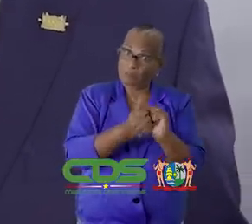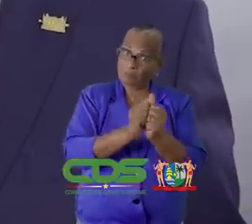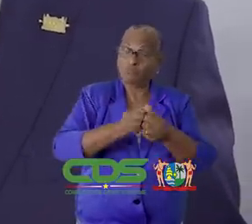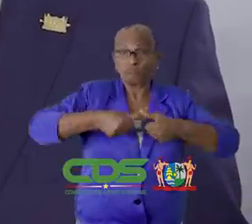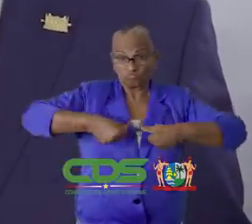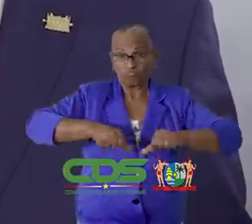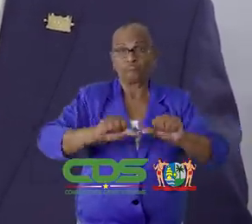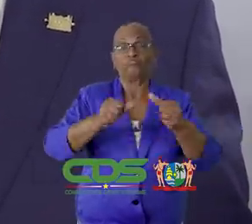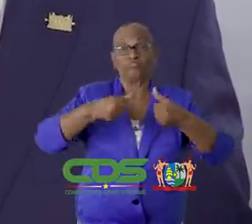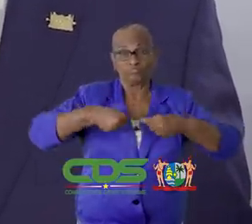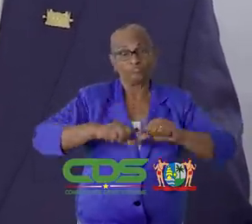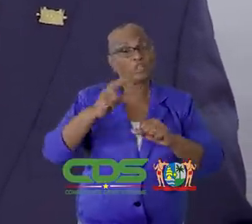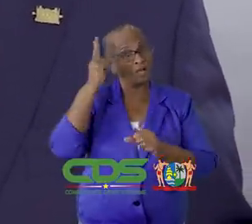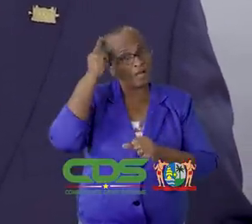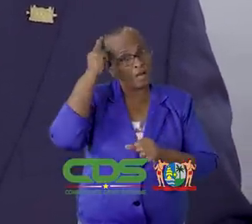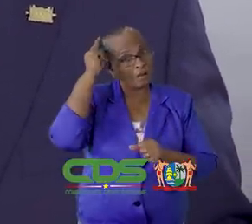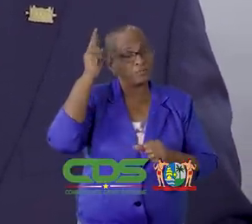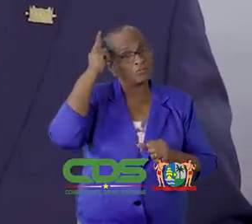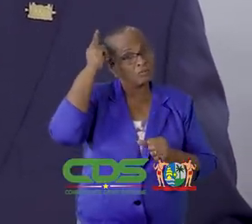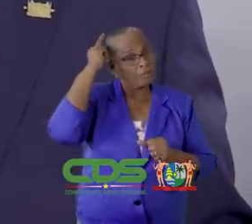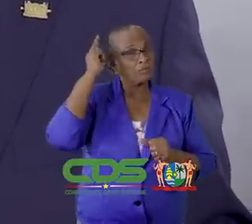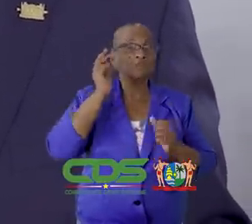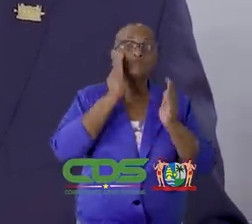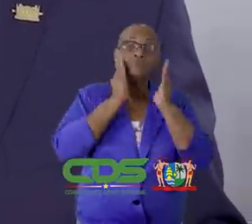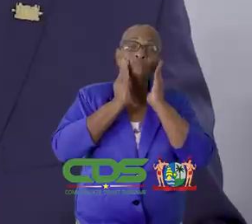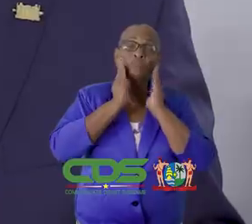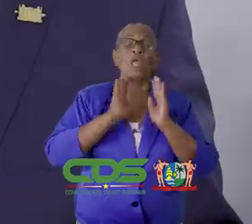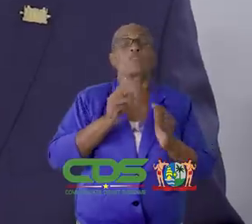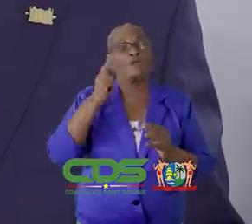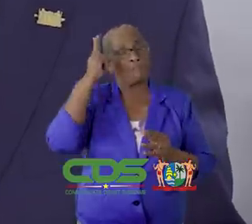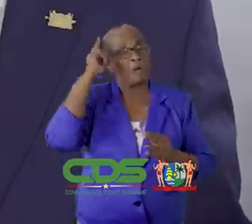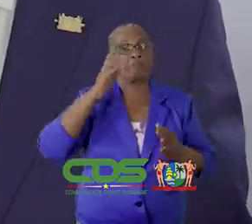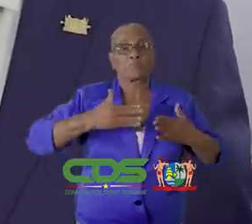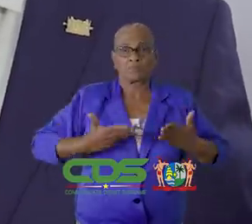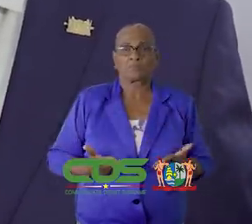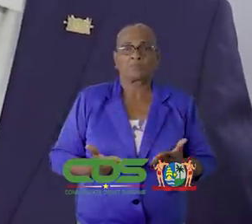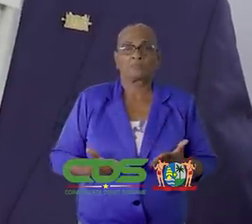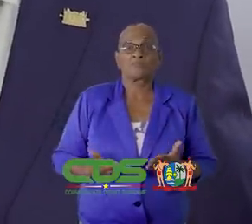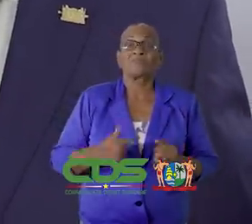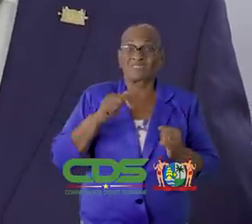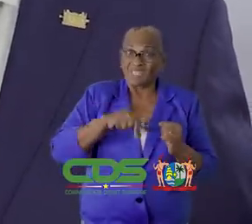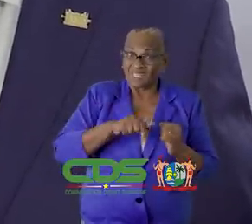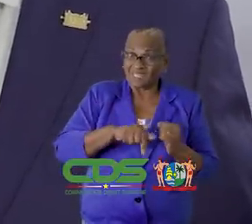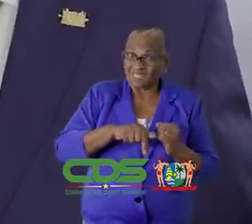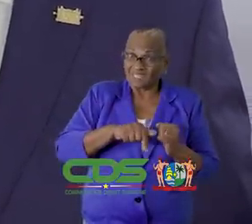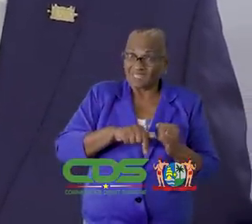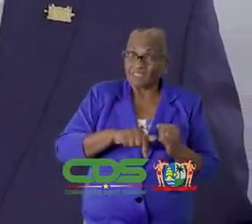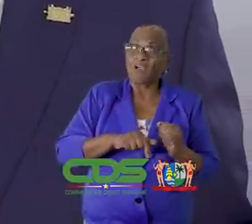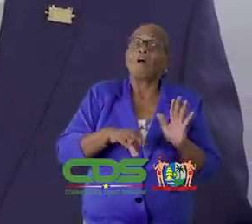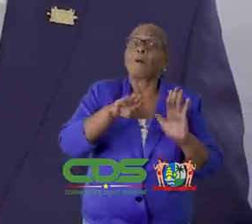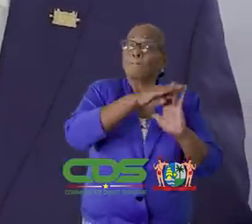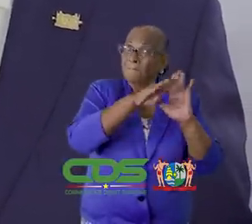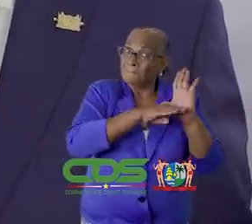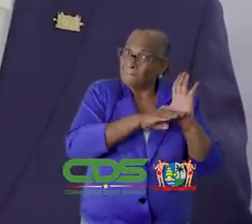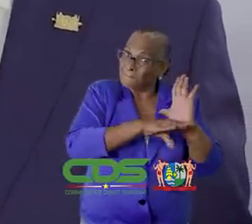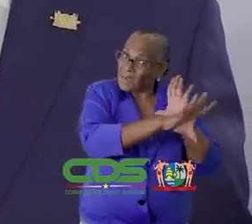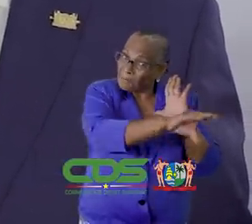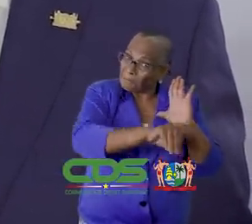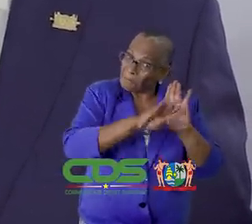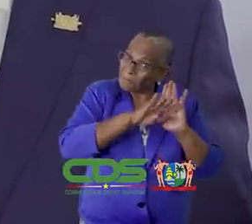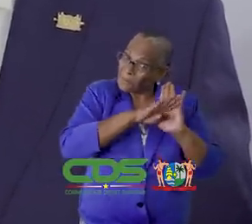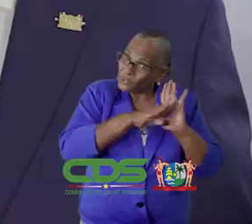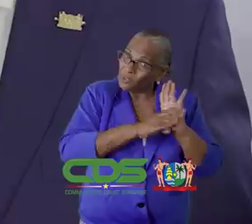zoals fysiotherapeuten, kapsalons, kappers en barbershops. Dit alles volgens de